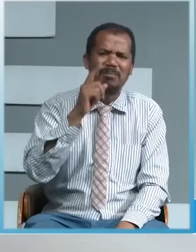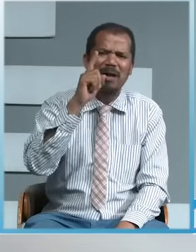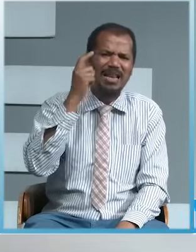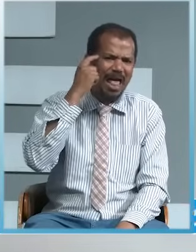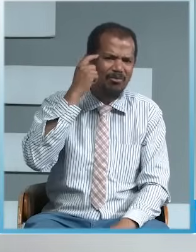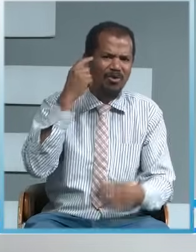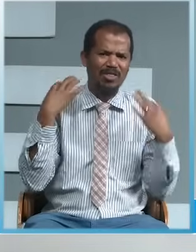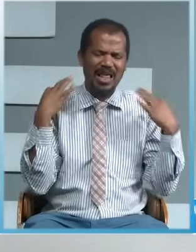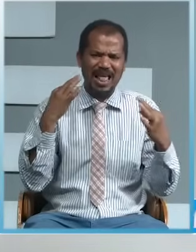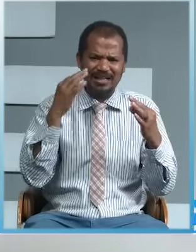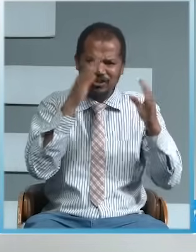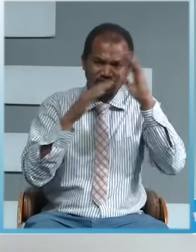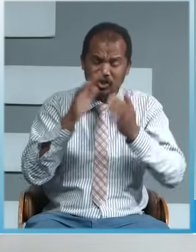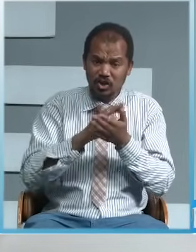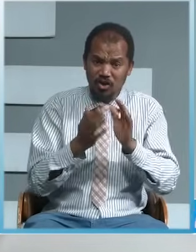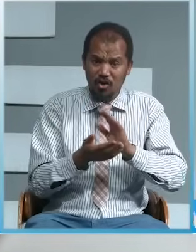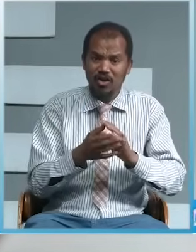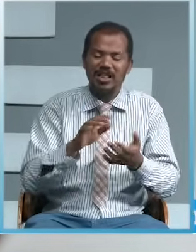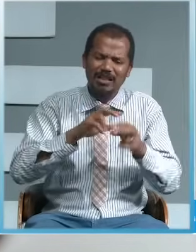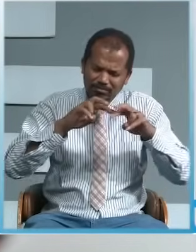اندا چي عيم رود انا مزابات